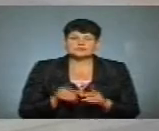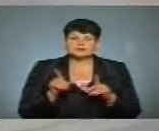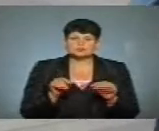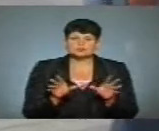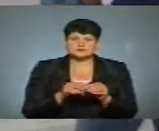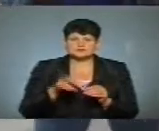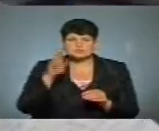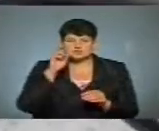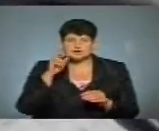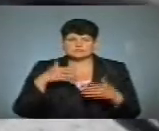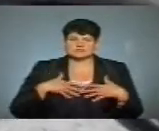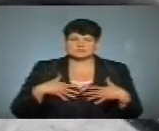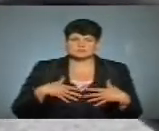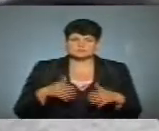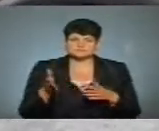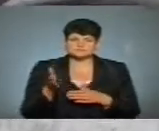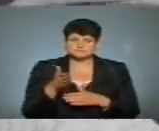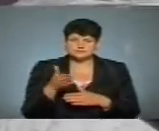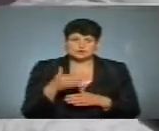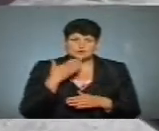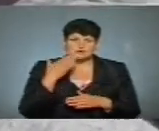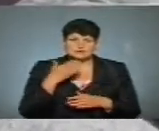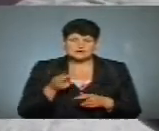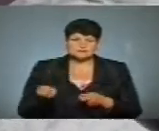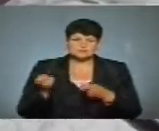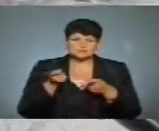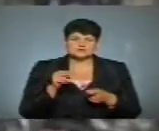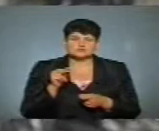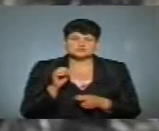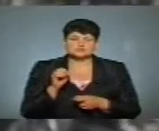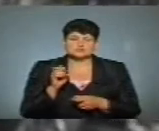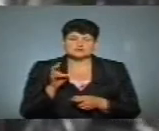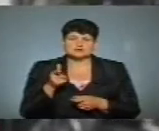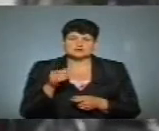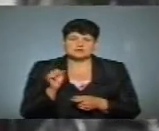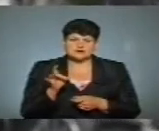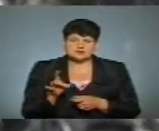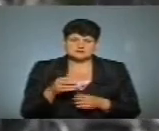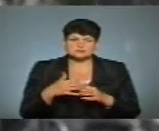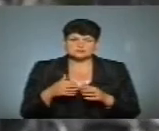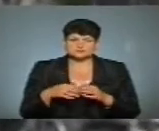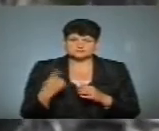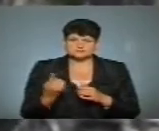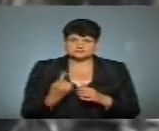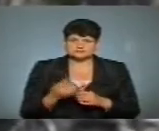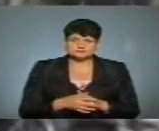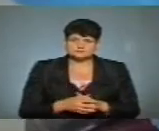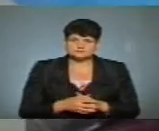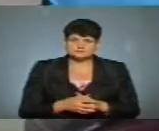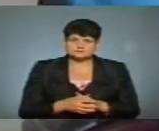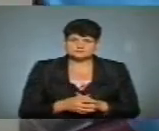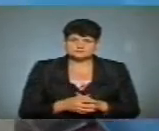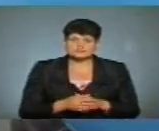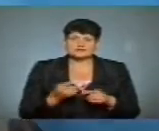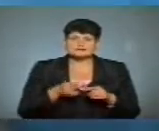і кримсько-татарським прапорами. Останній везуть до Чонгару на Херсонщині, каже байкер із Житомирщини Володимир Кобилинський.